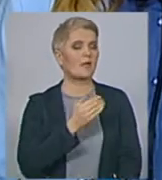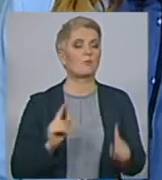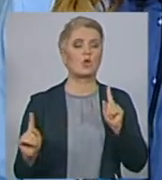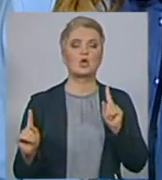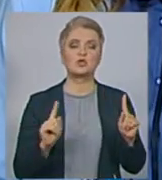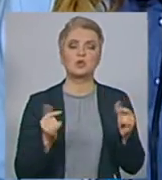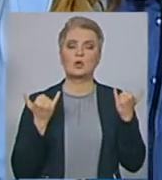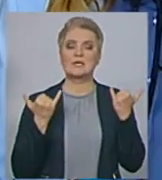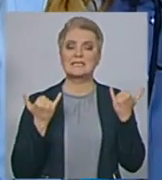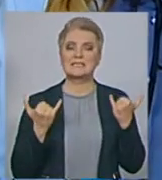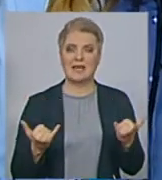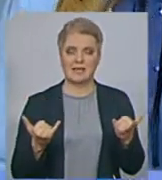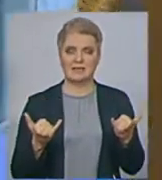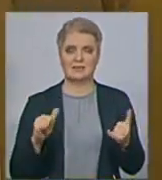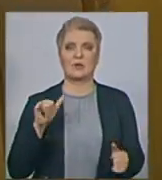відбувається в залі суду?